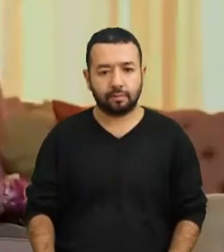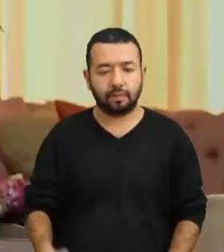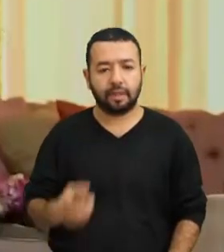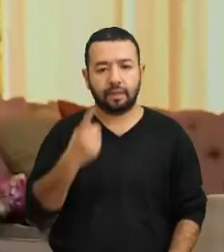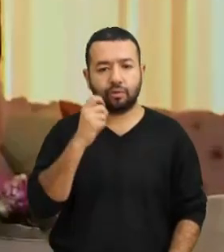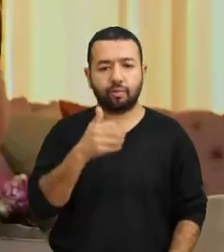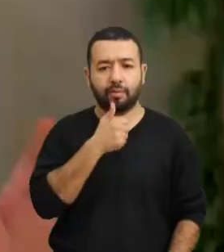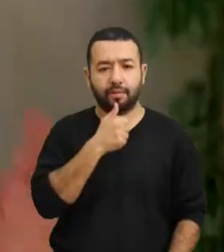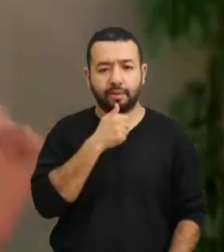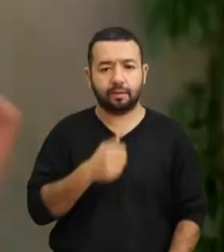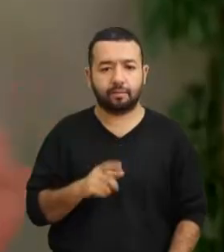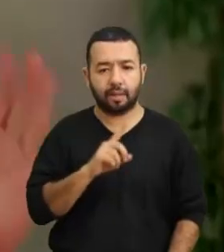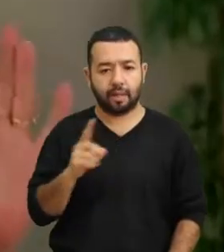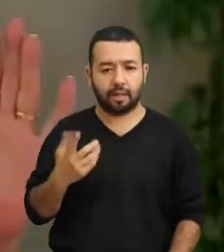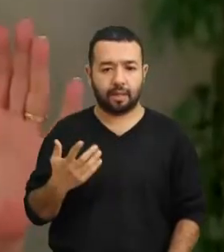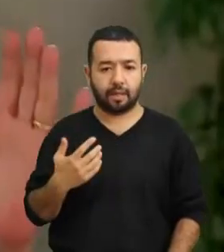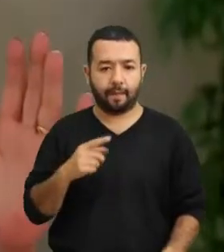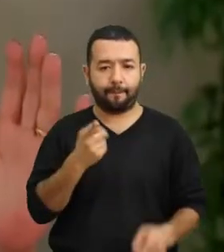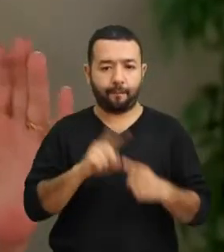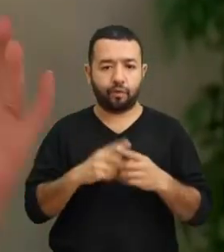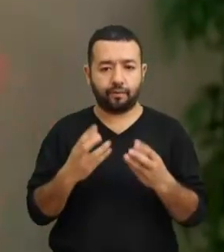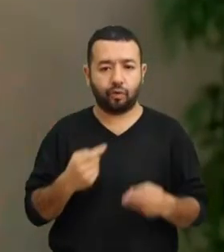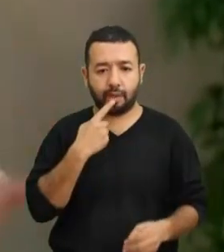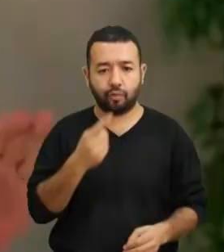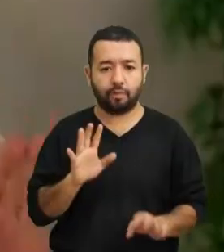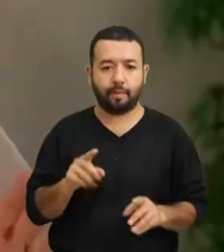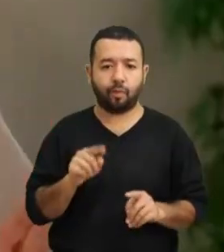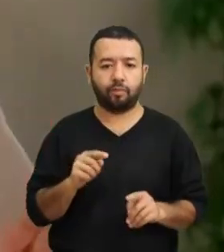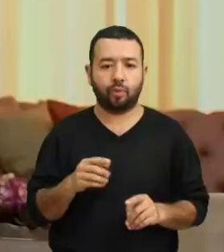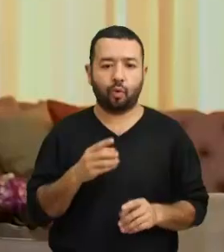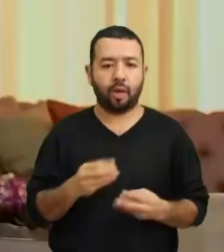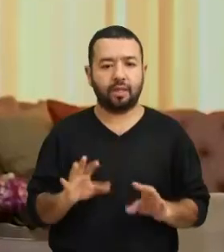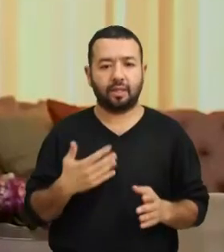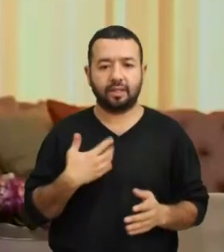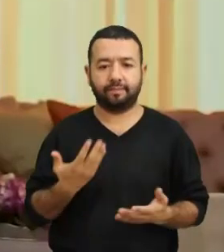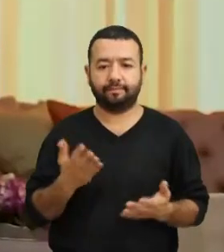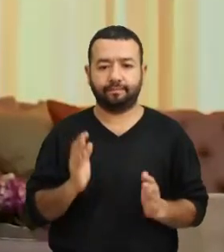Hiç sormayın babacığım. Hayır, pozitif olayım diyorum ama durum o kadar negatif ki.